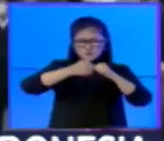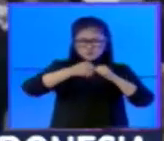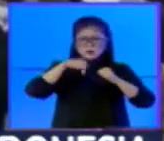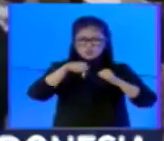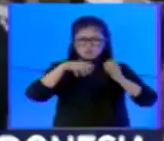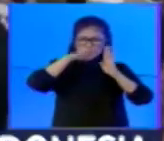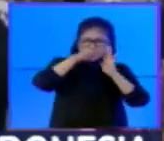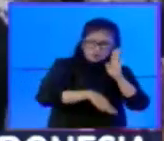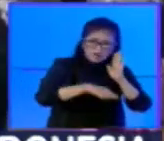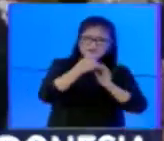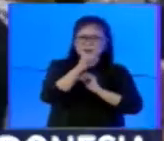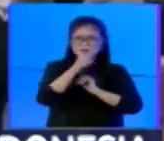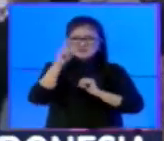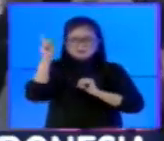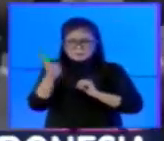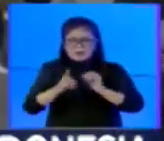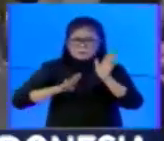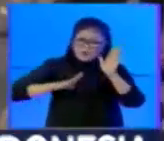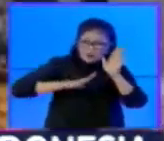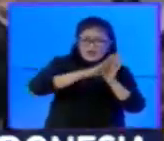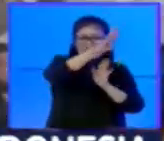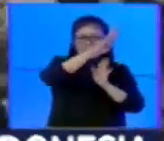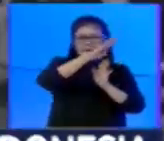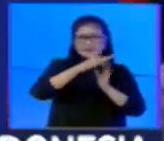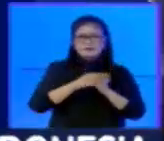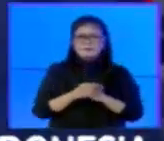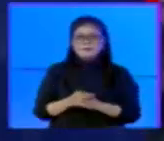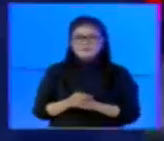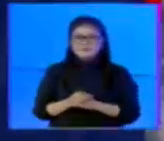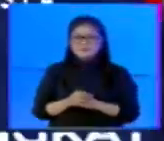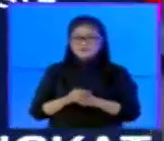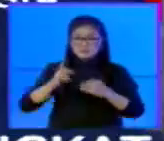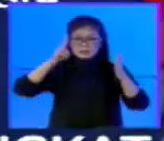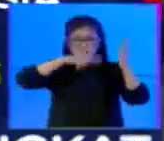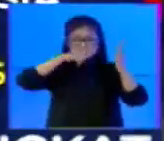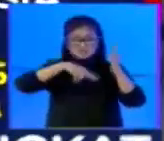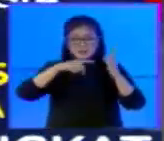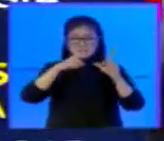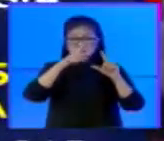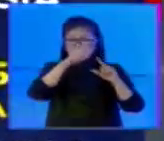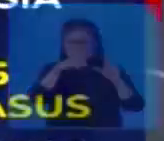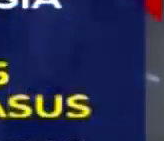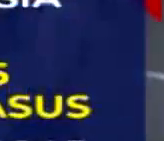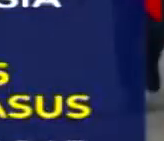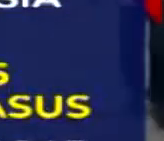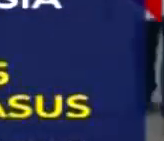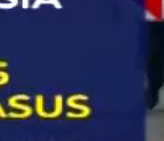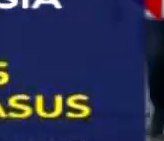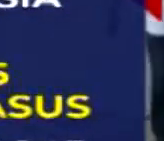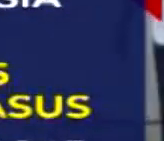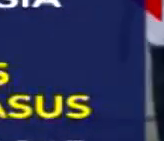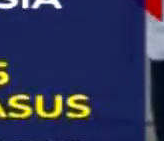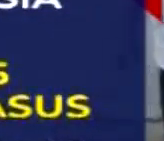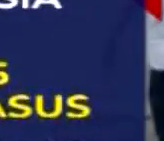kunjung menurun, dan sebaliknya justru kian meningkat. Data per 1 September 2020 menyebutkan pertambahan kasus COVID-19 di Indonesia